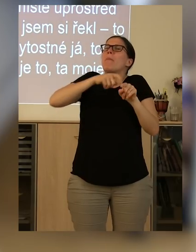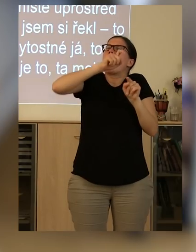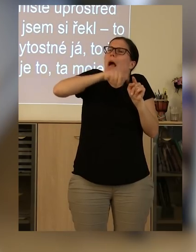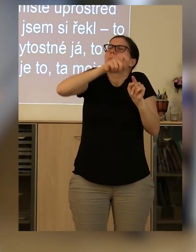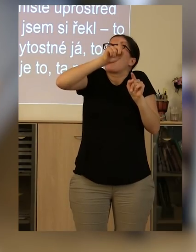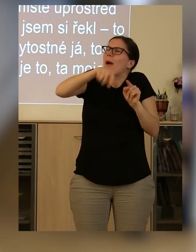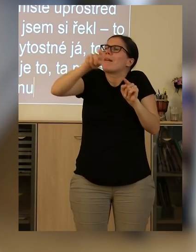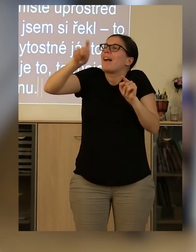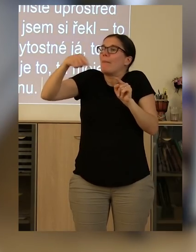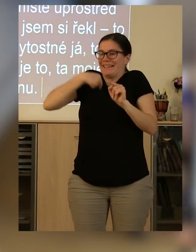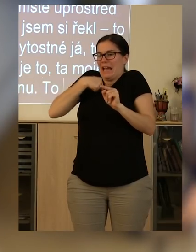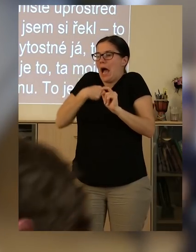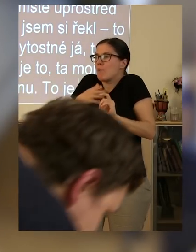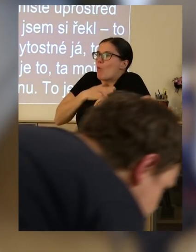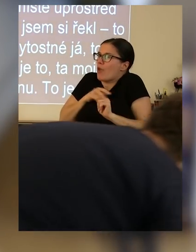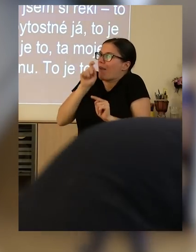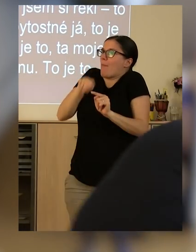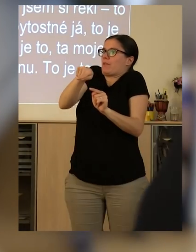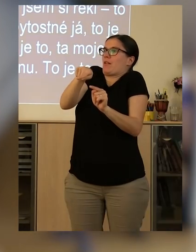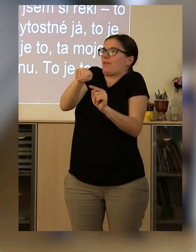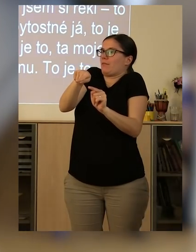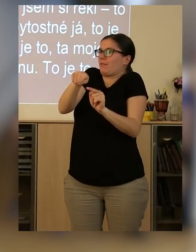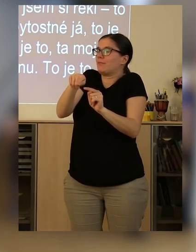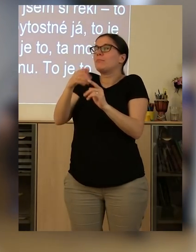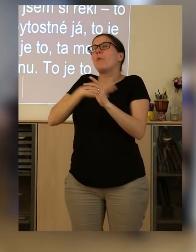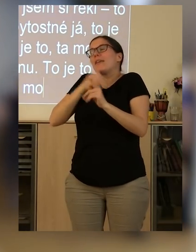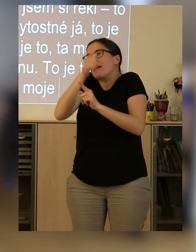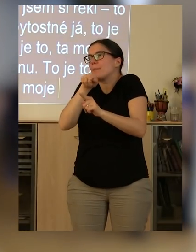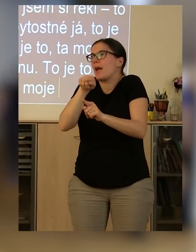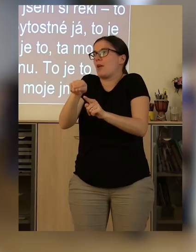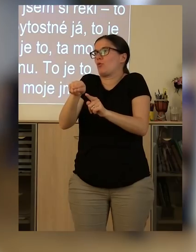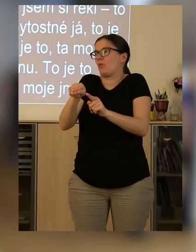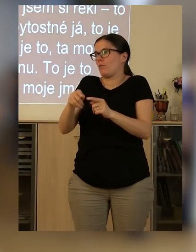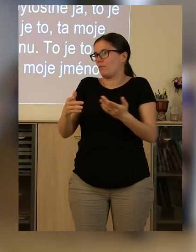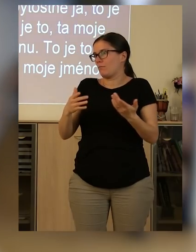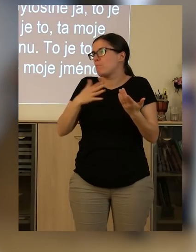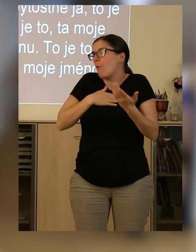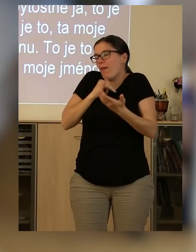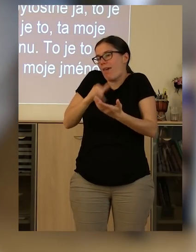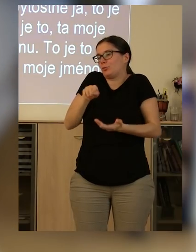Jo? To je to specifický, to je ten můj klíč, to je to moje jméno, to je ten můj kód.